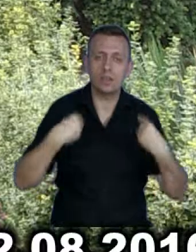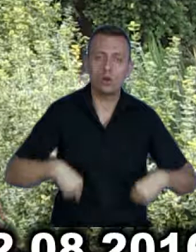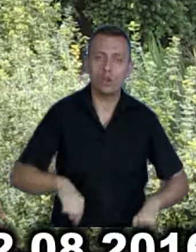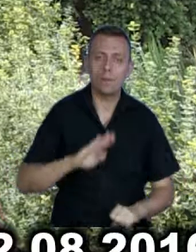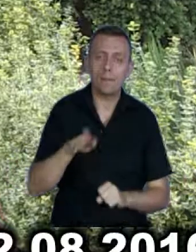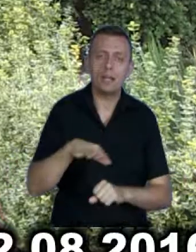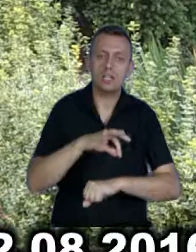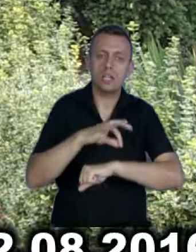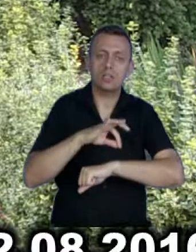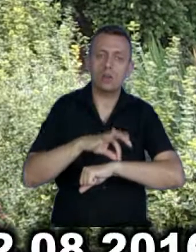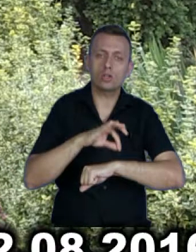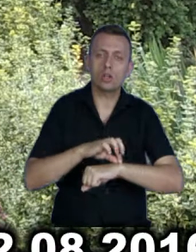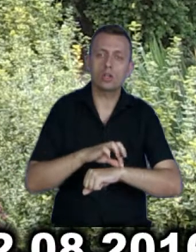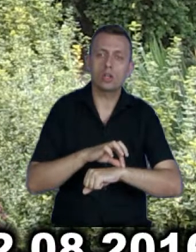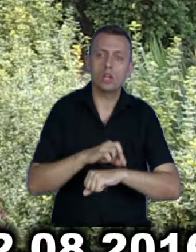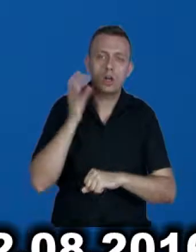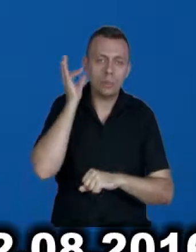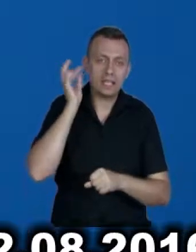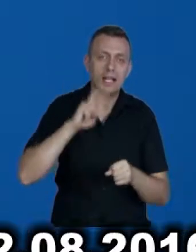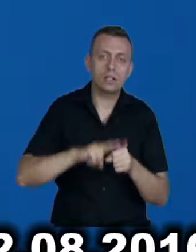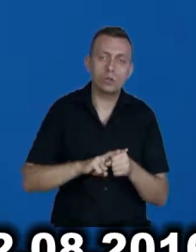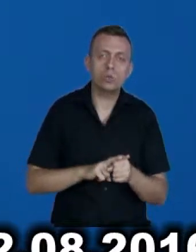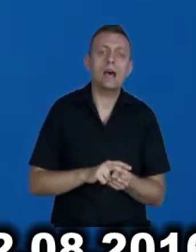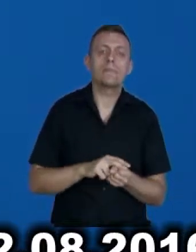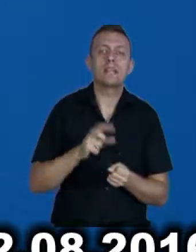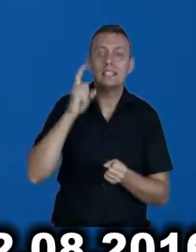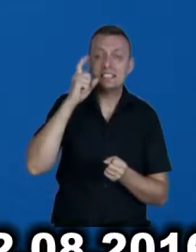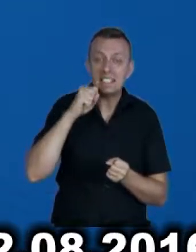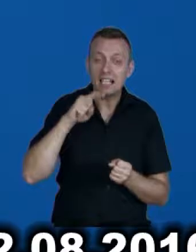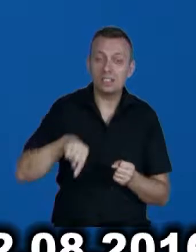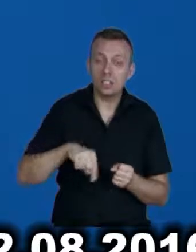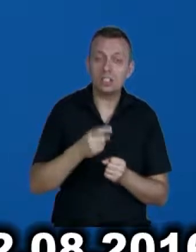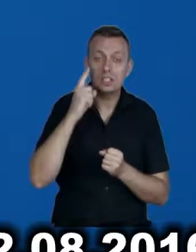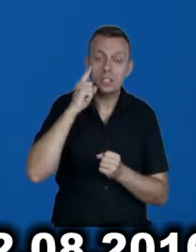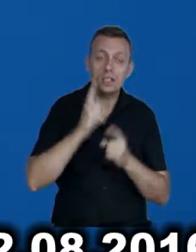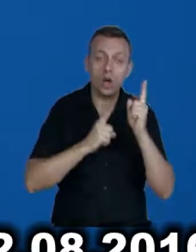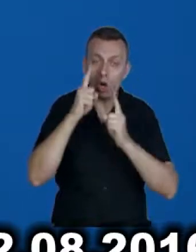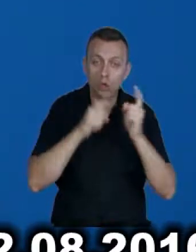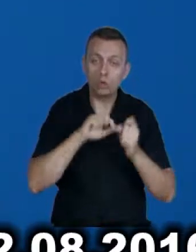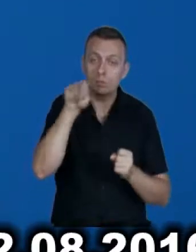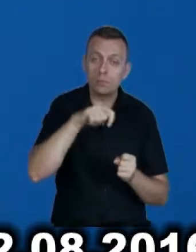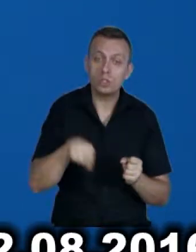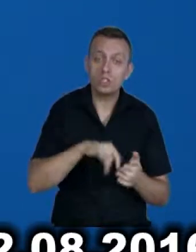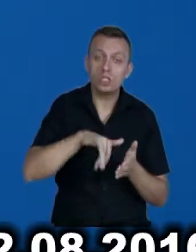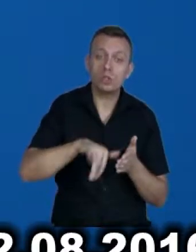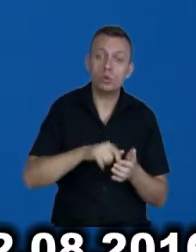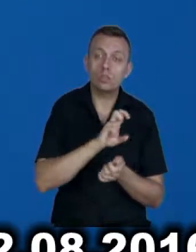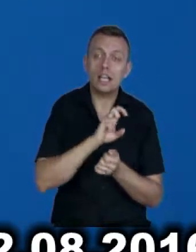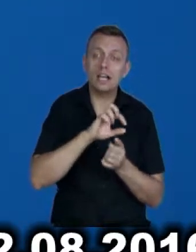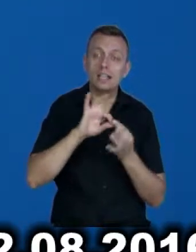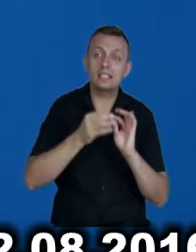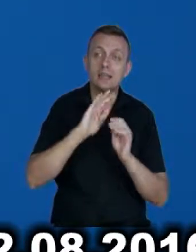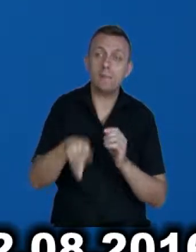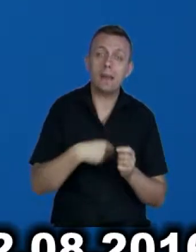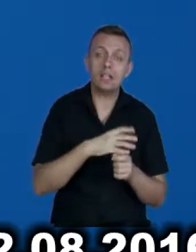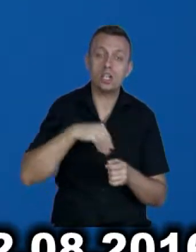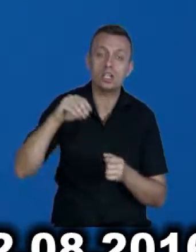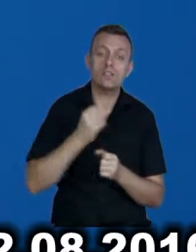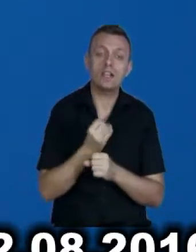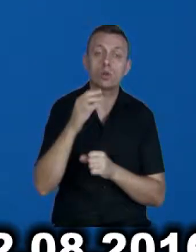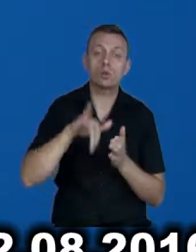właśnie dr Marta Monder. W minioną sobotę odbył się pierwszy plenerowy koncert w trakcie letniego festiwalu